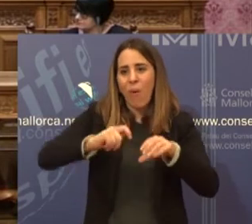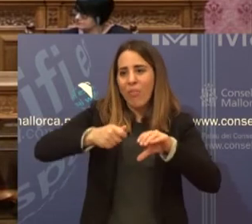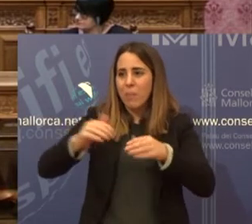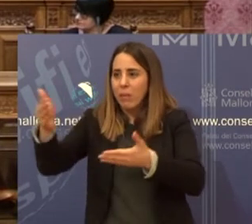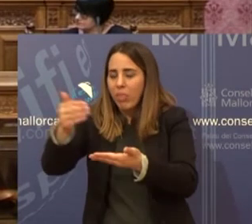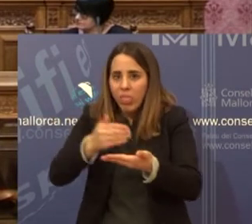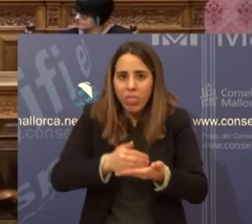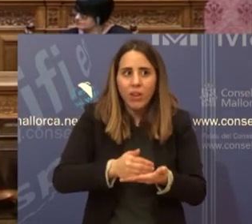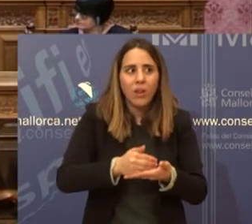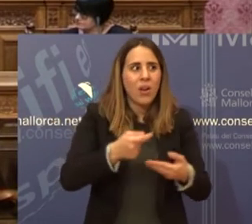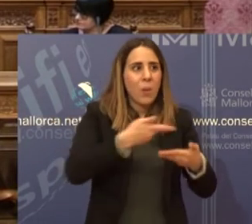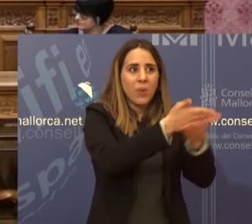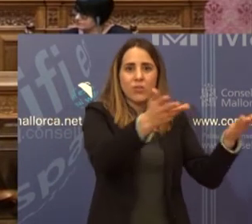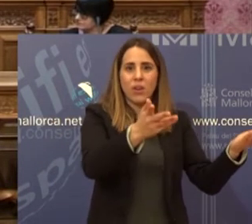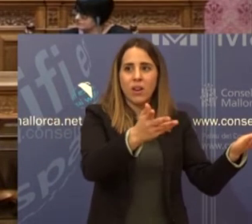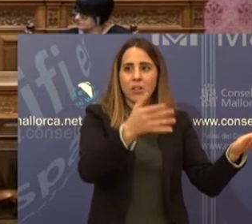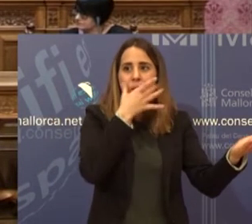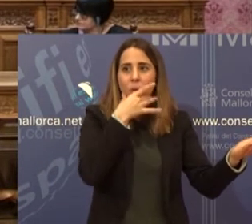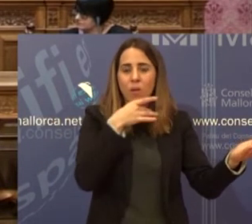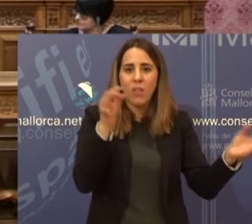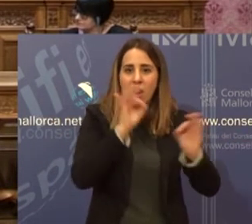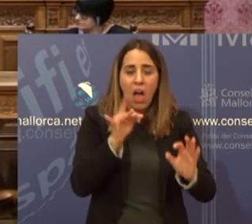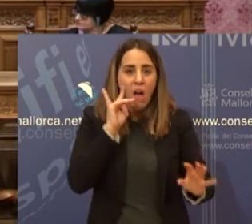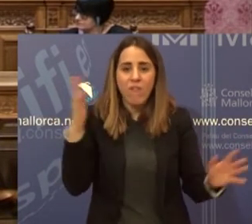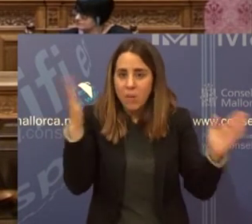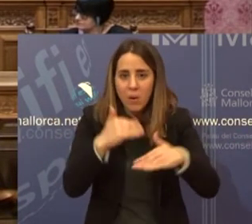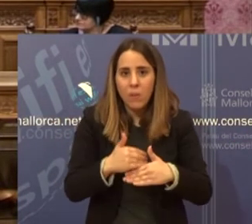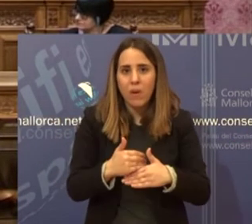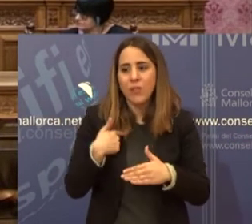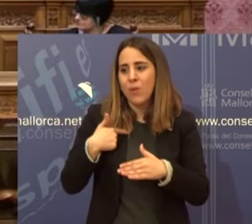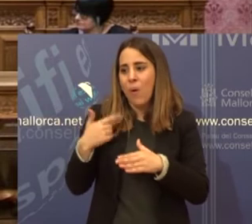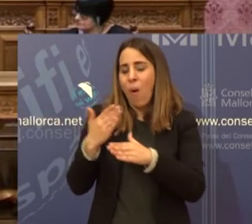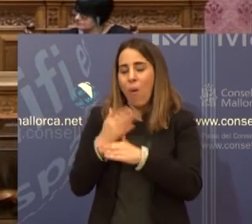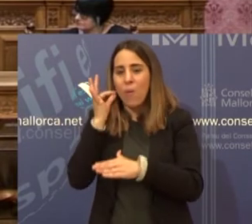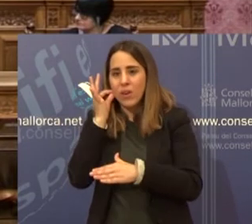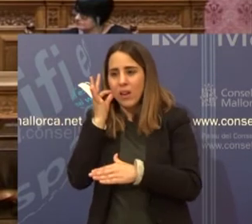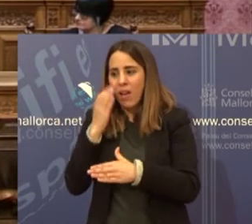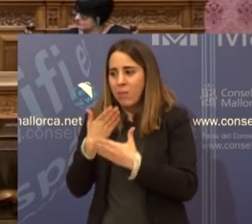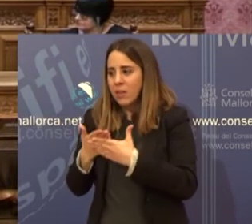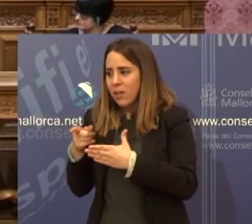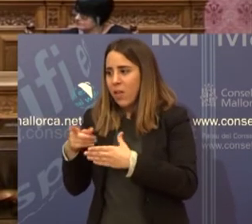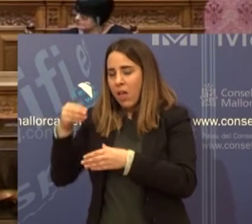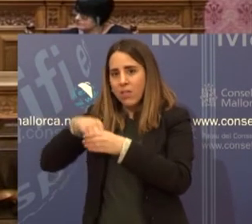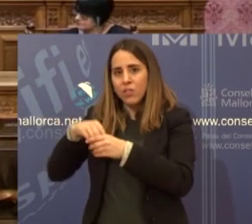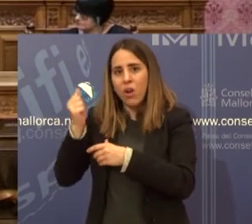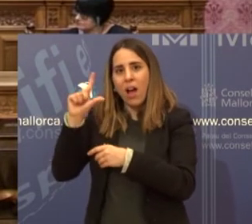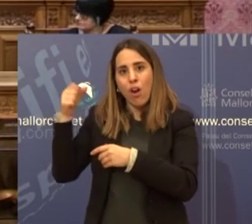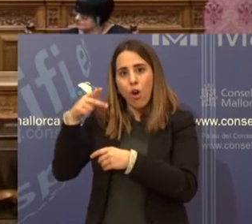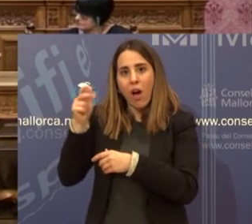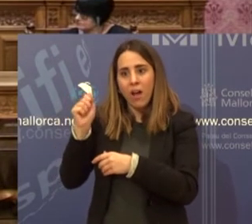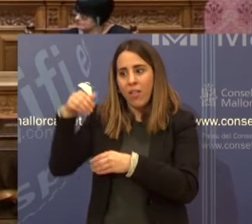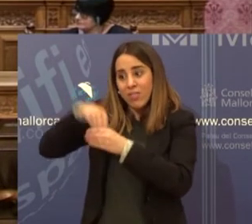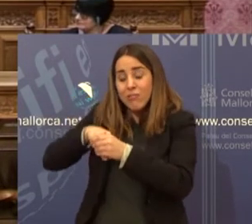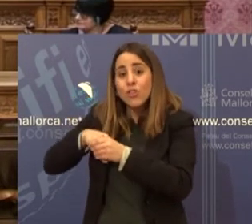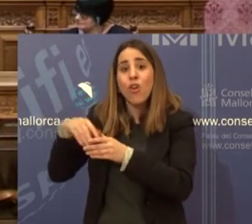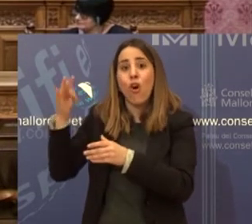quasi ningú ens coneix. Jo li vaig demanar a la meva cunyada, coneguent que a Aloha hi havia una